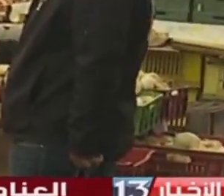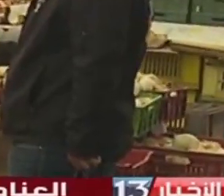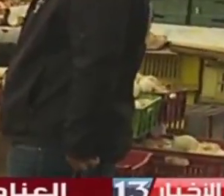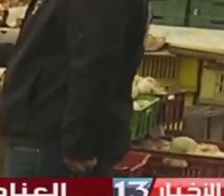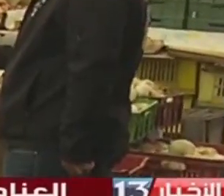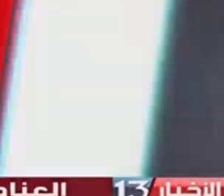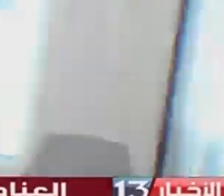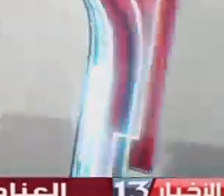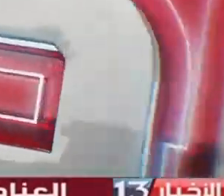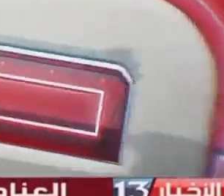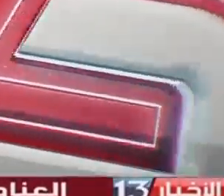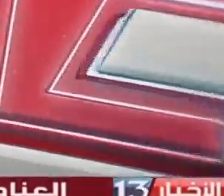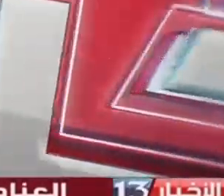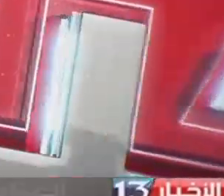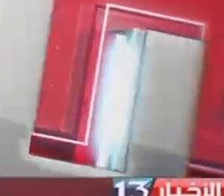هذا الشهر.